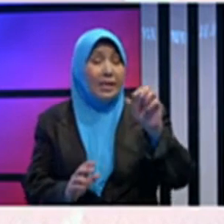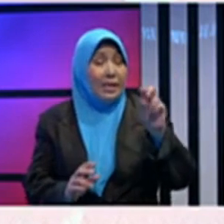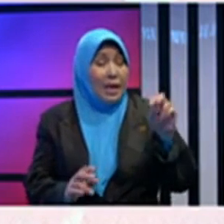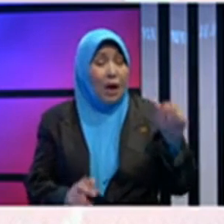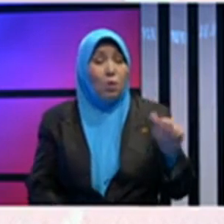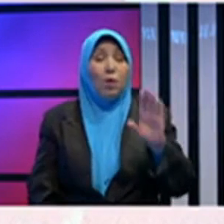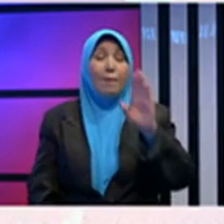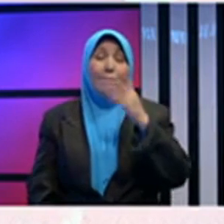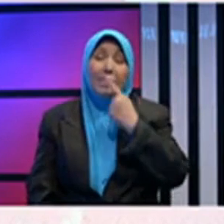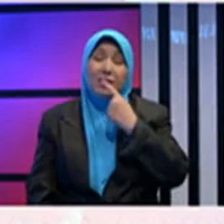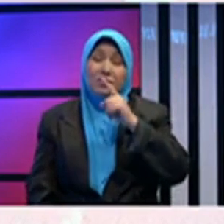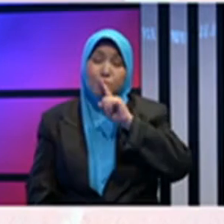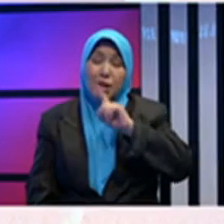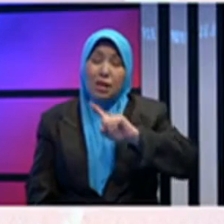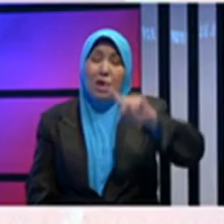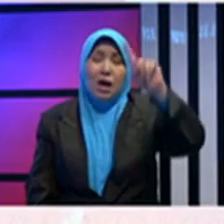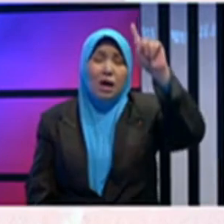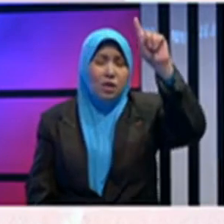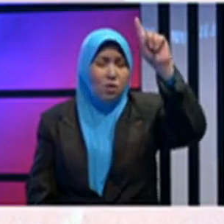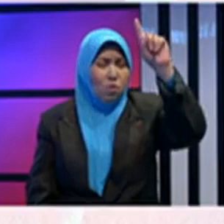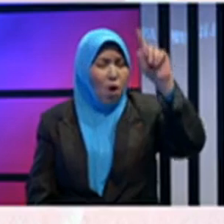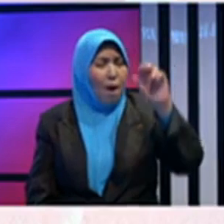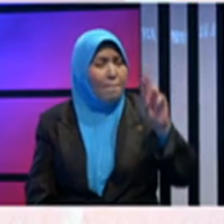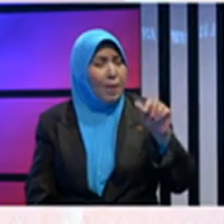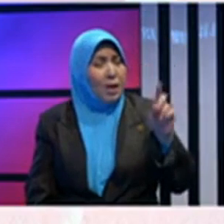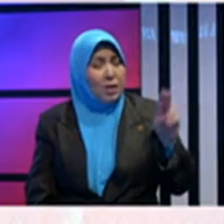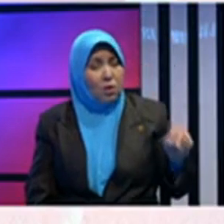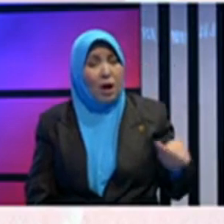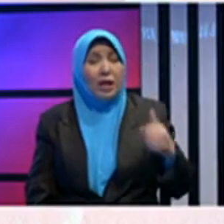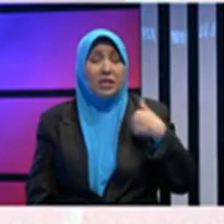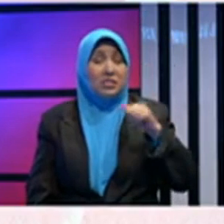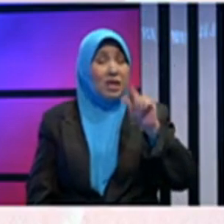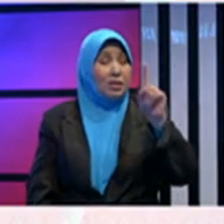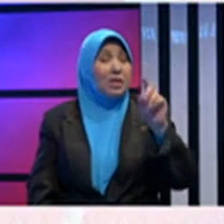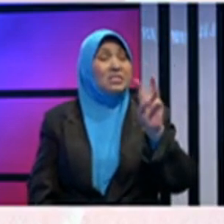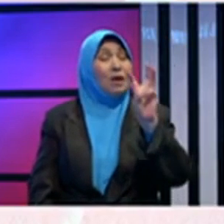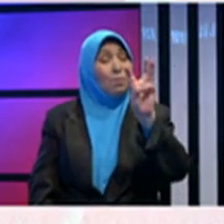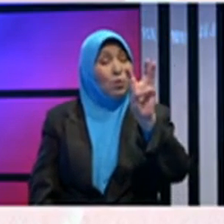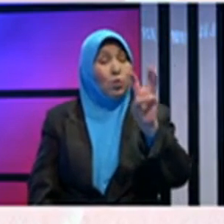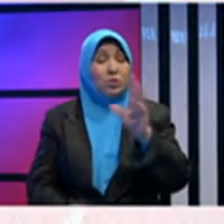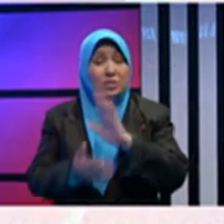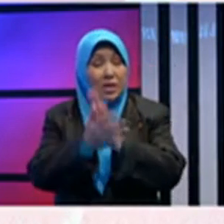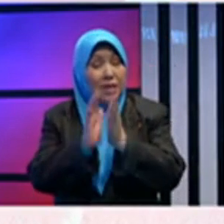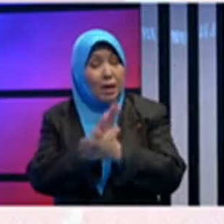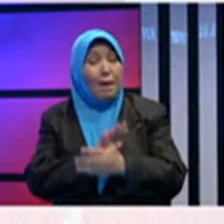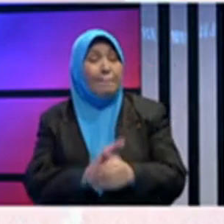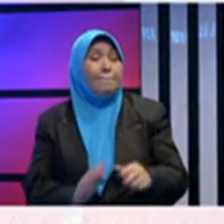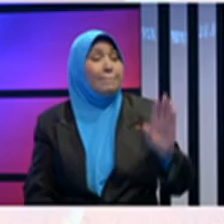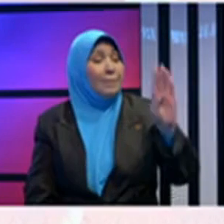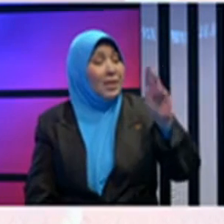Bismillahirrohmanirrohim sini ada sabdu full Oke